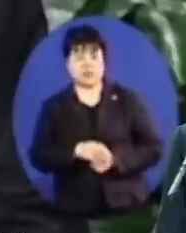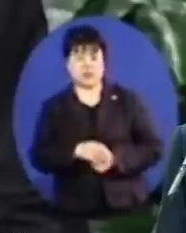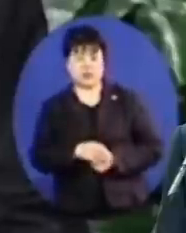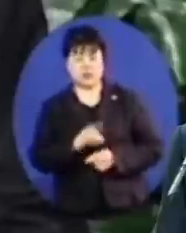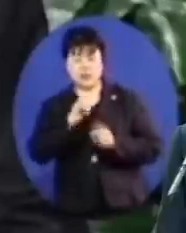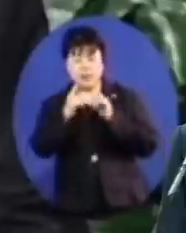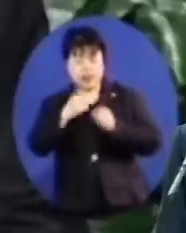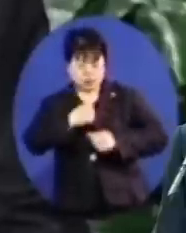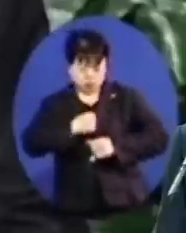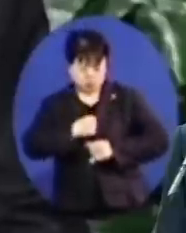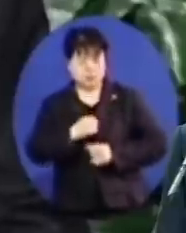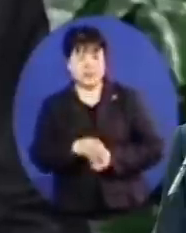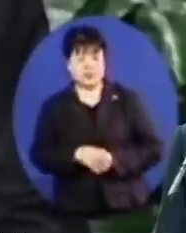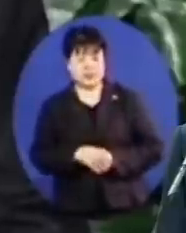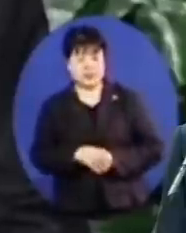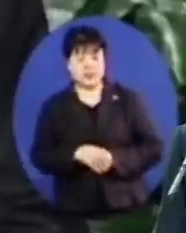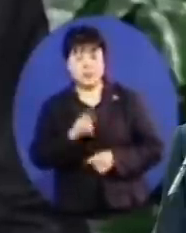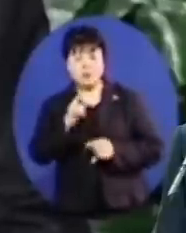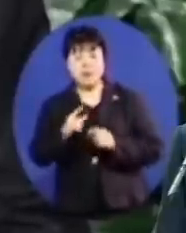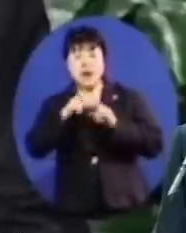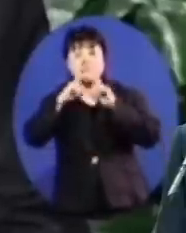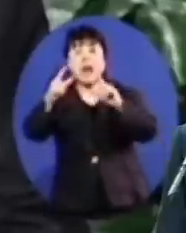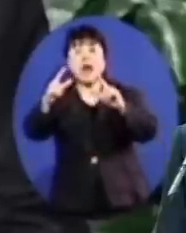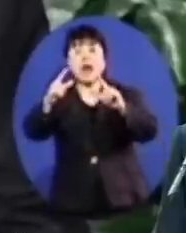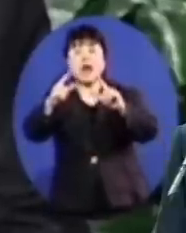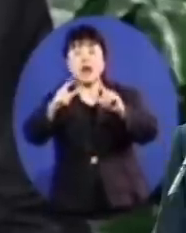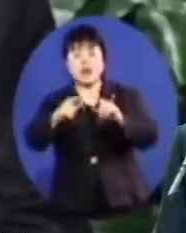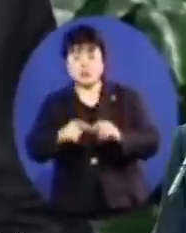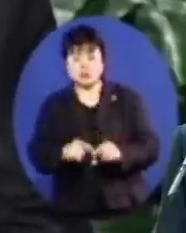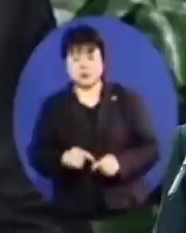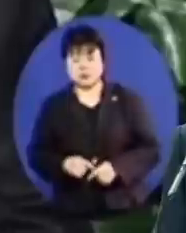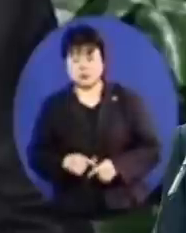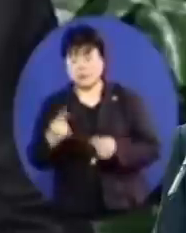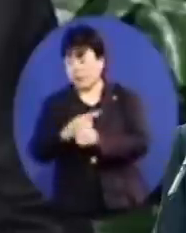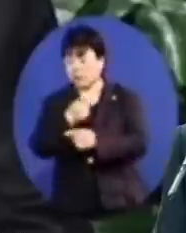것은 참 고약한 일이죠.